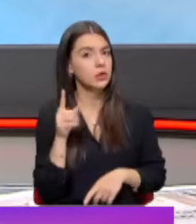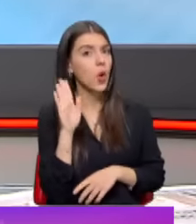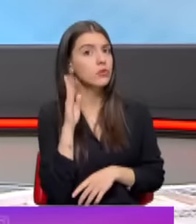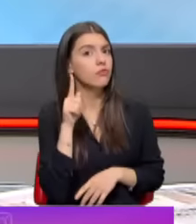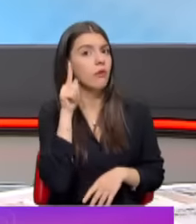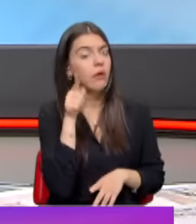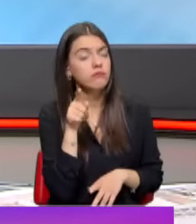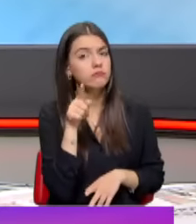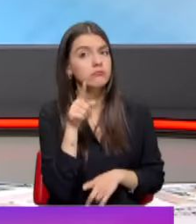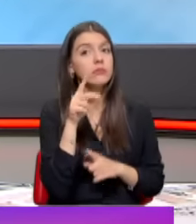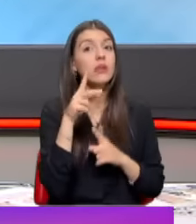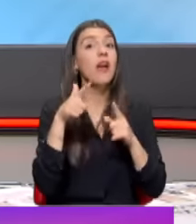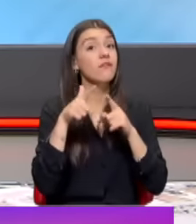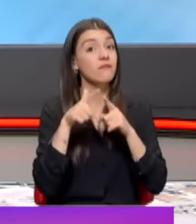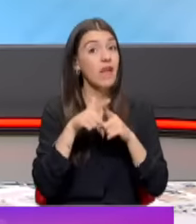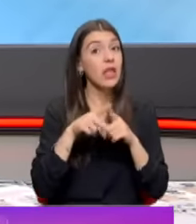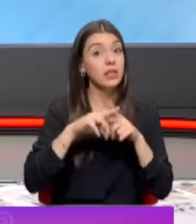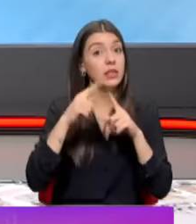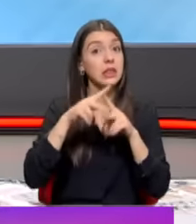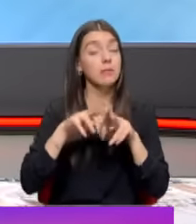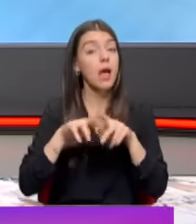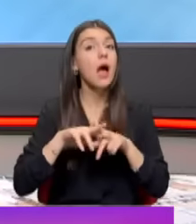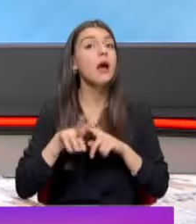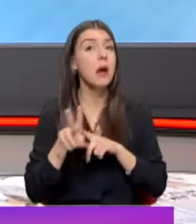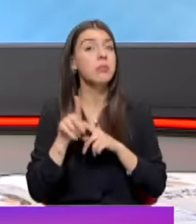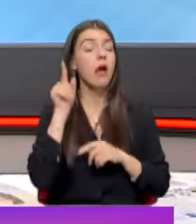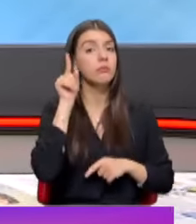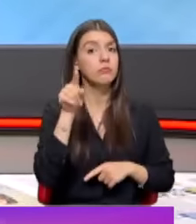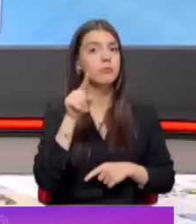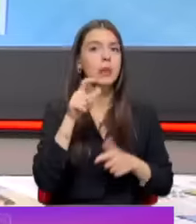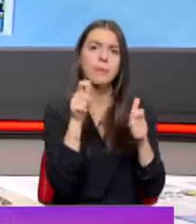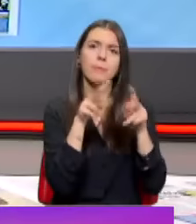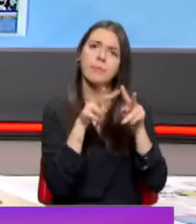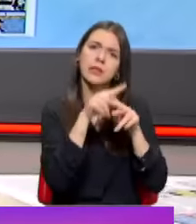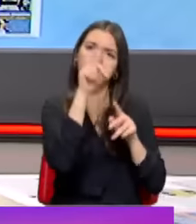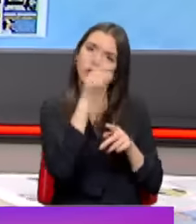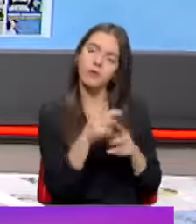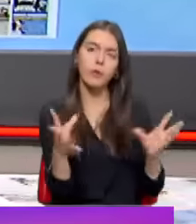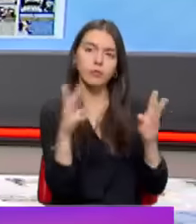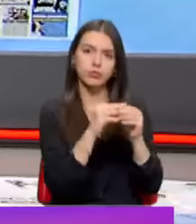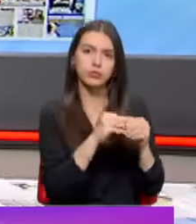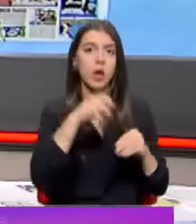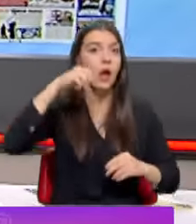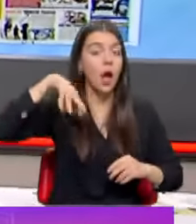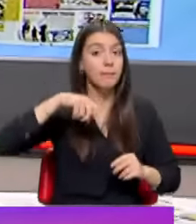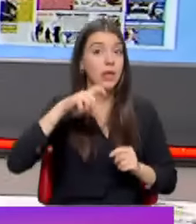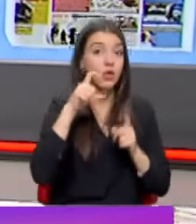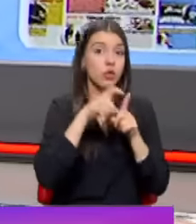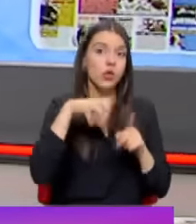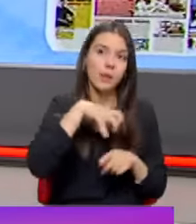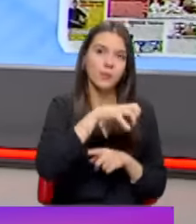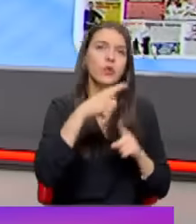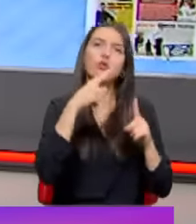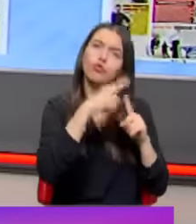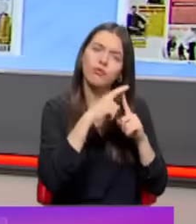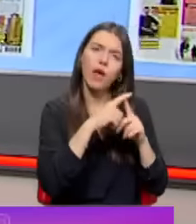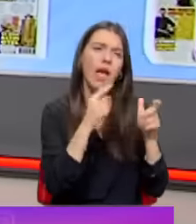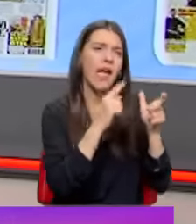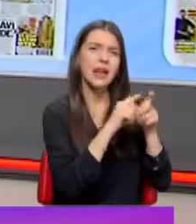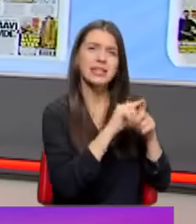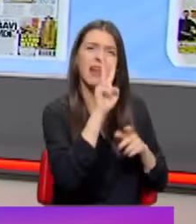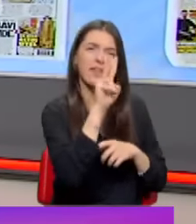Başkanı biliyorsunuz Fatma Kaplan Hürriyet meclisini ilk kez topladı ve AK Parti döneminde TÜGVA ve Ensar Vakfı'na